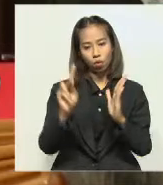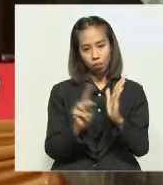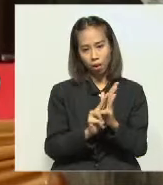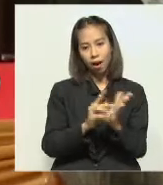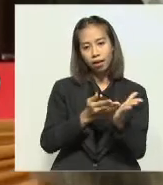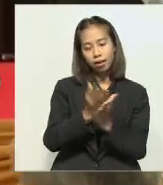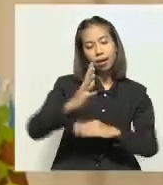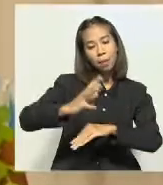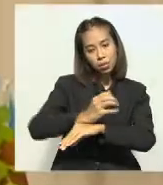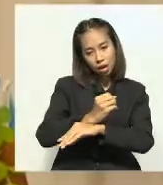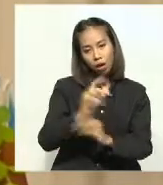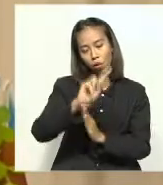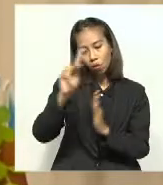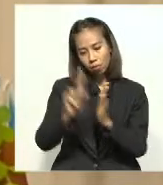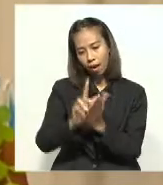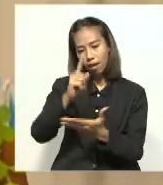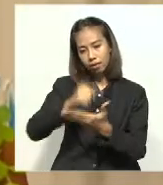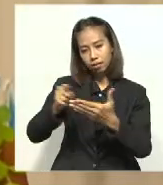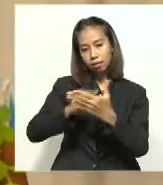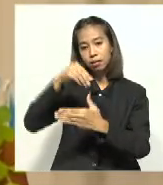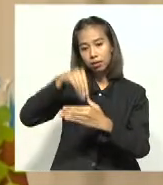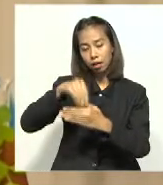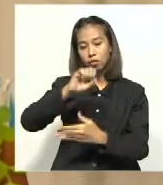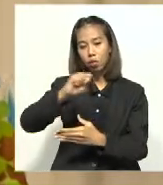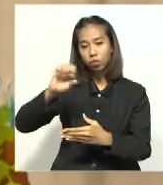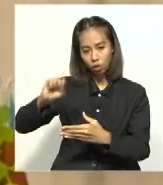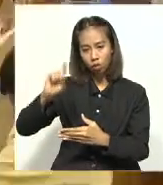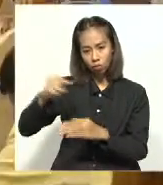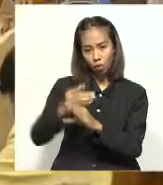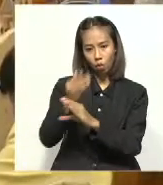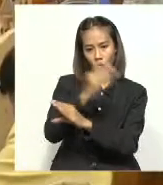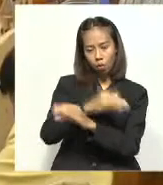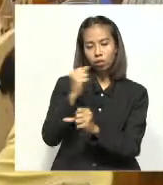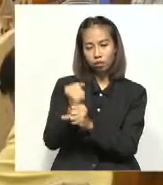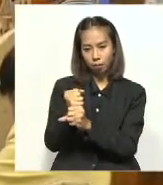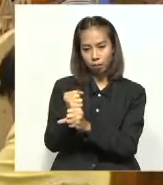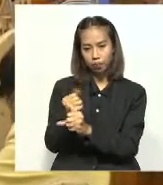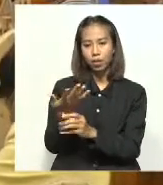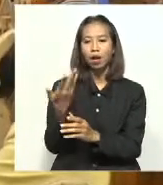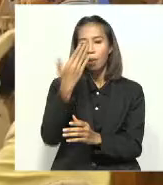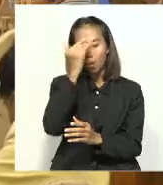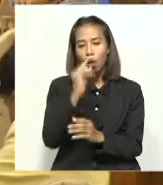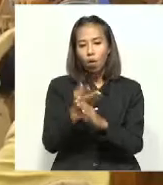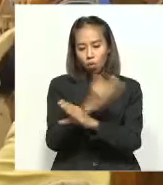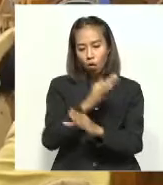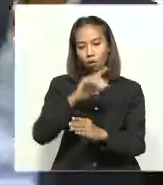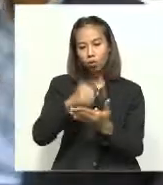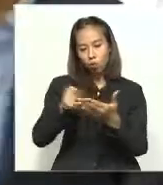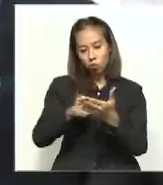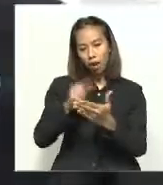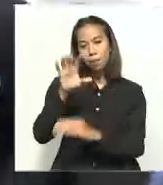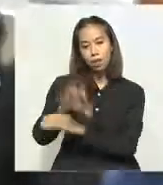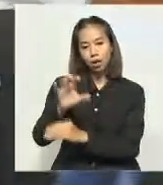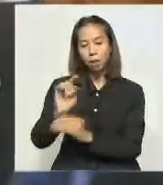องและกฎหมายเลือกตั้งส.ส.ซึ่งต้องดำเนินการให้แล้วเสร็จก่อนกฎหมายเลือกตั้งส.ส.มีผลบังคับใช้หรือต้อง